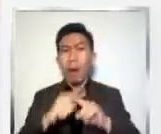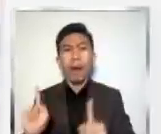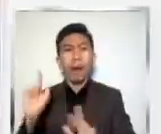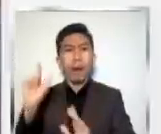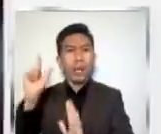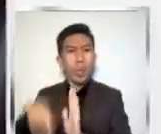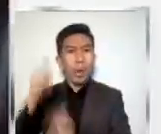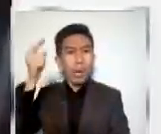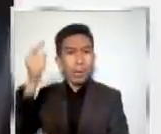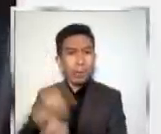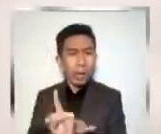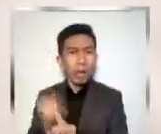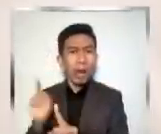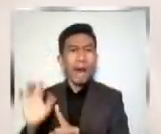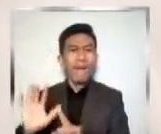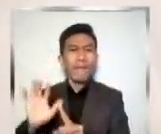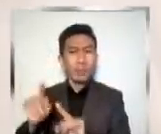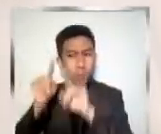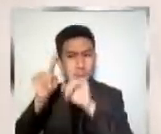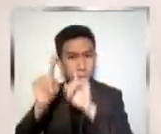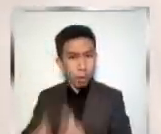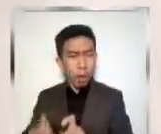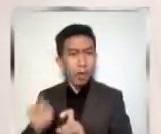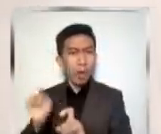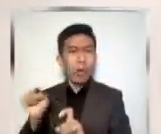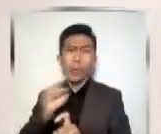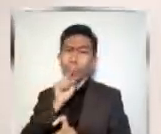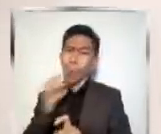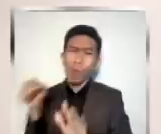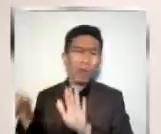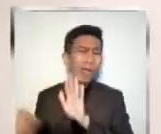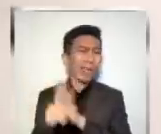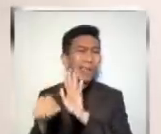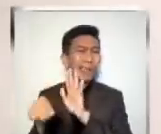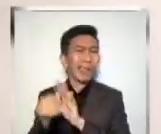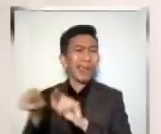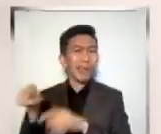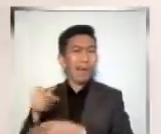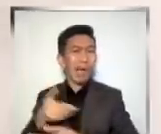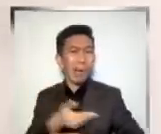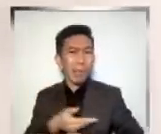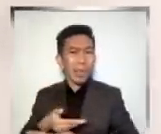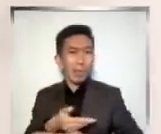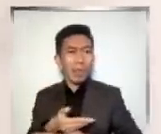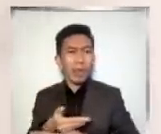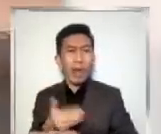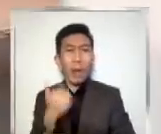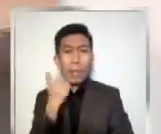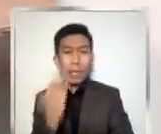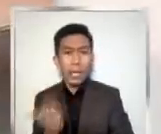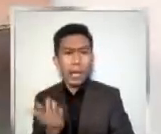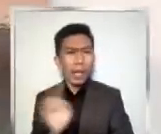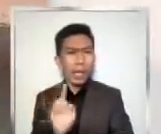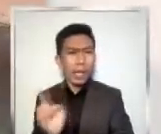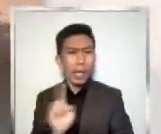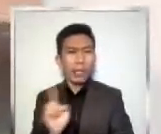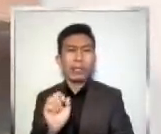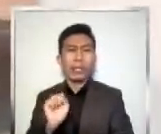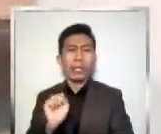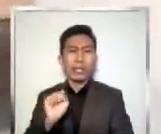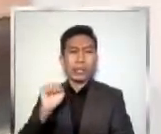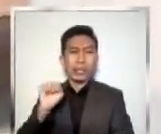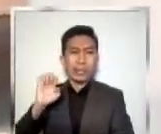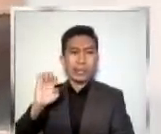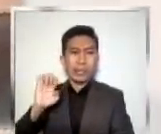resulta ng COVID test ng bata, negatibo pala ito. Ang ikinamatay ng bata, Sepsis. Ang hiling ngayon ng pamilyang